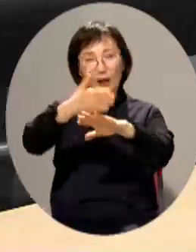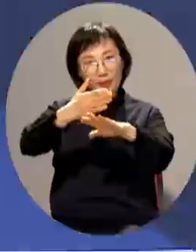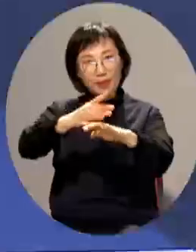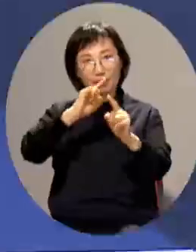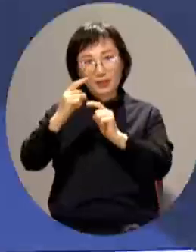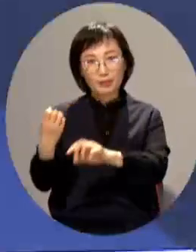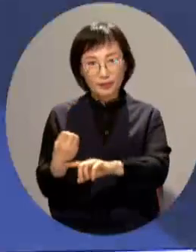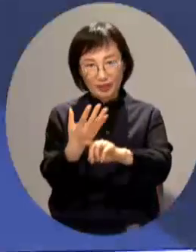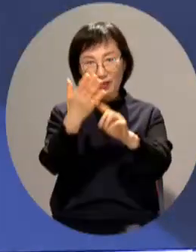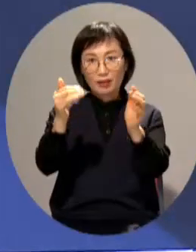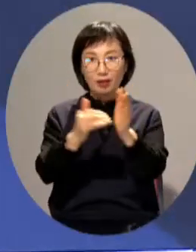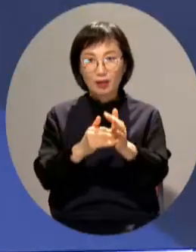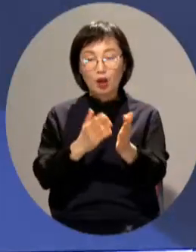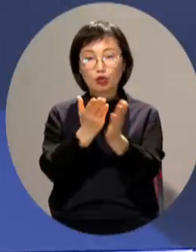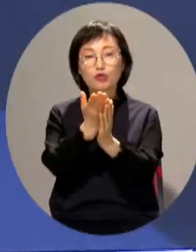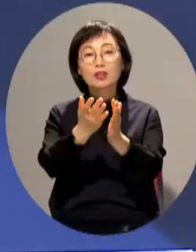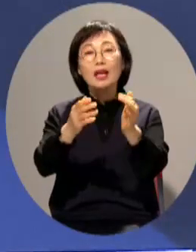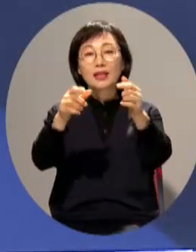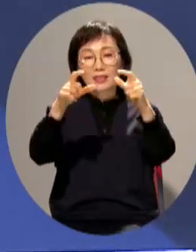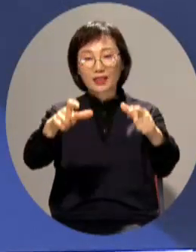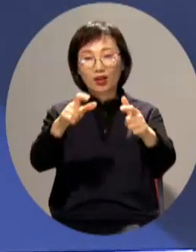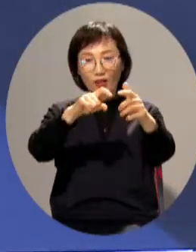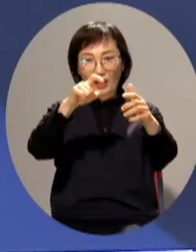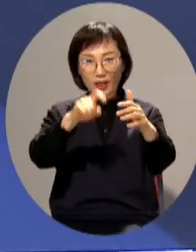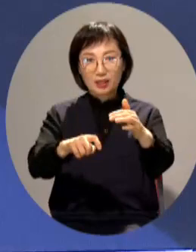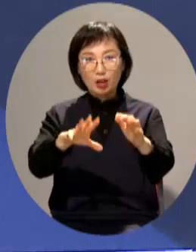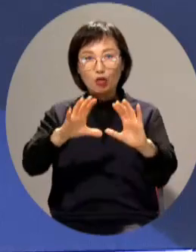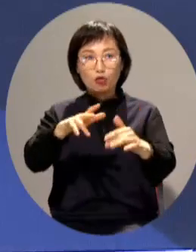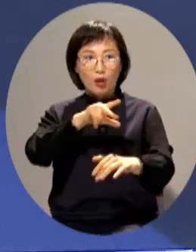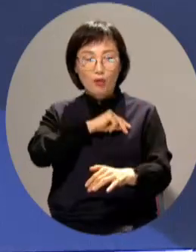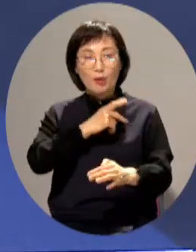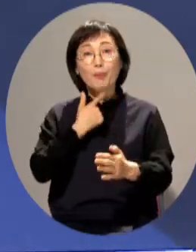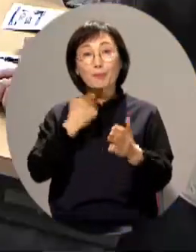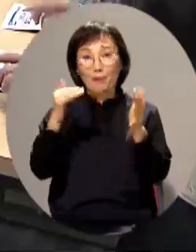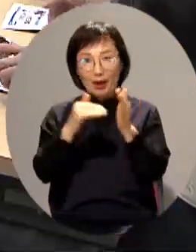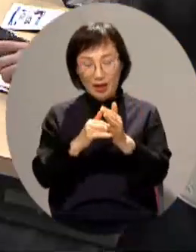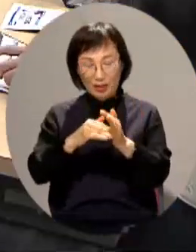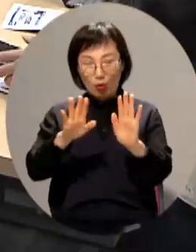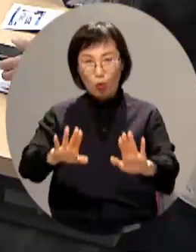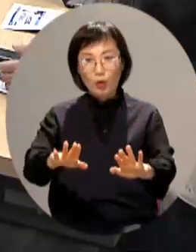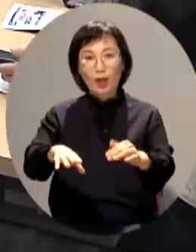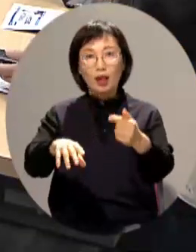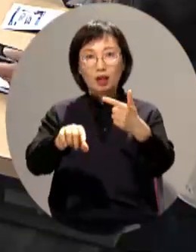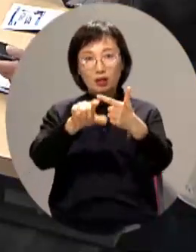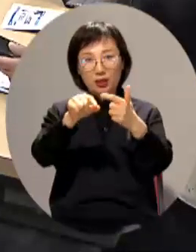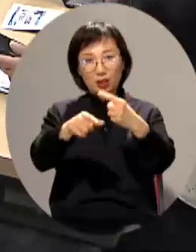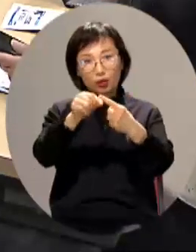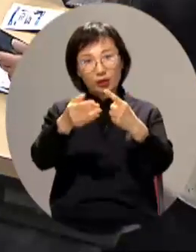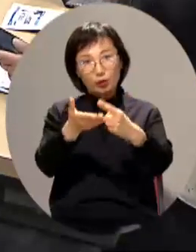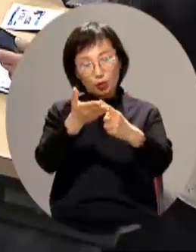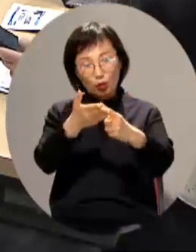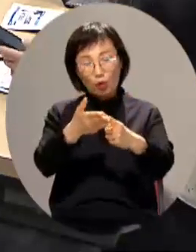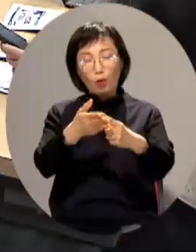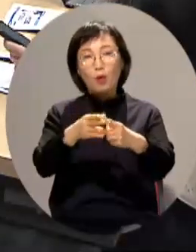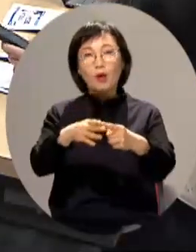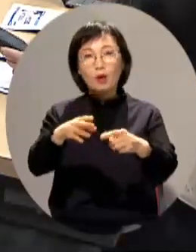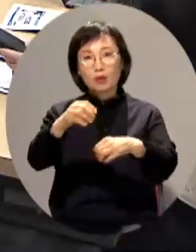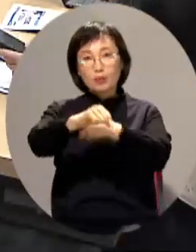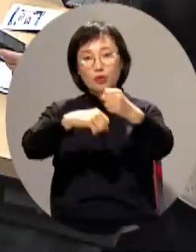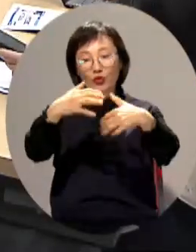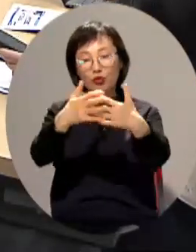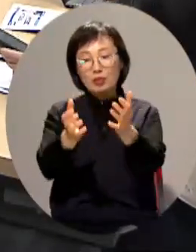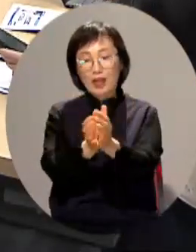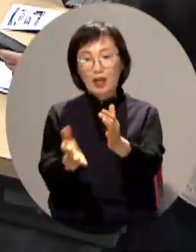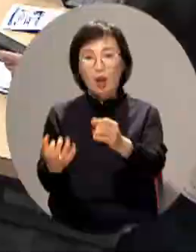군산에서 재선 국회의원을 지낸 김관영 후보는 올 초 대선 과정에서 민주당의 복당 한 뒤 도지사 선거에